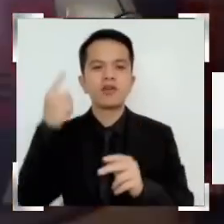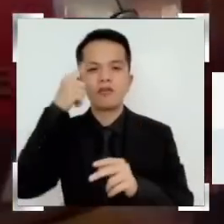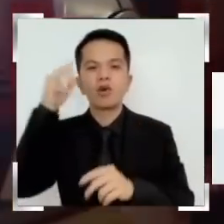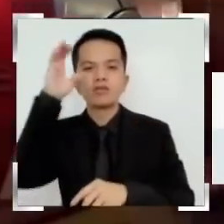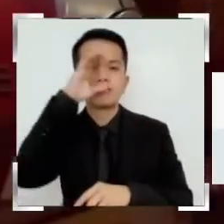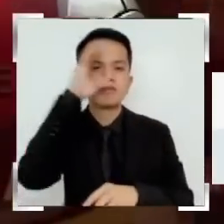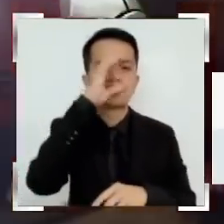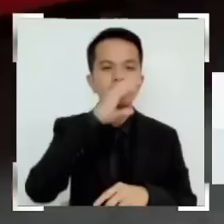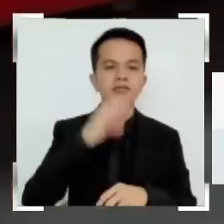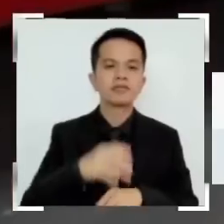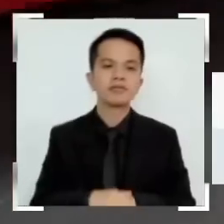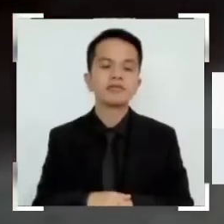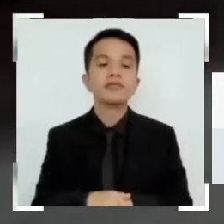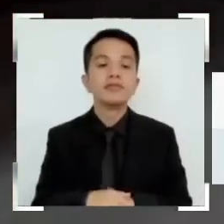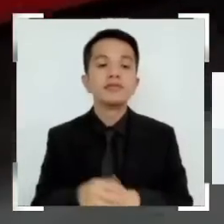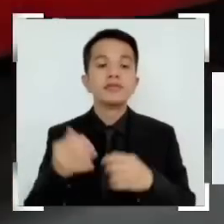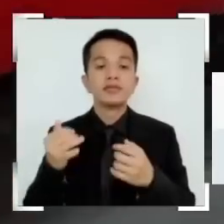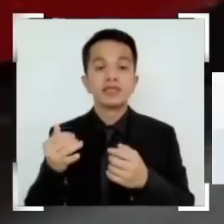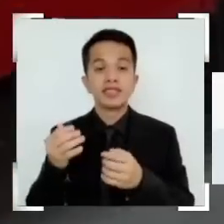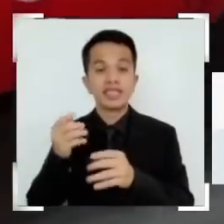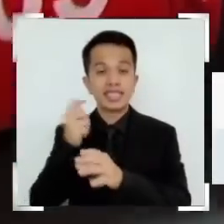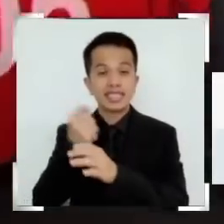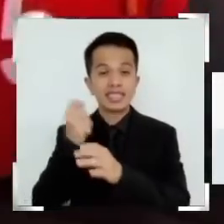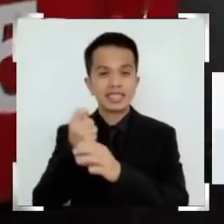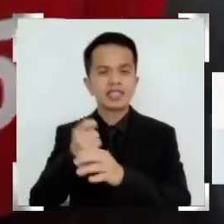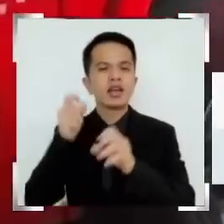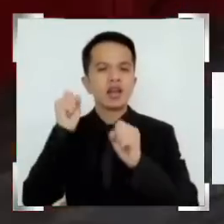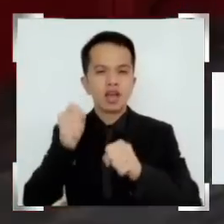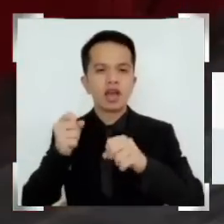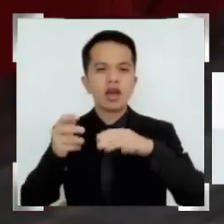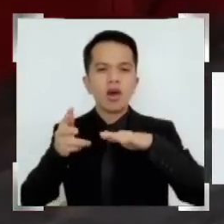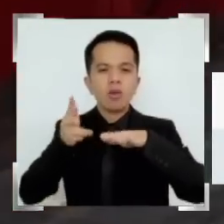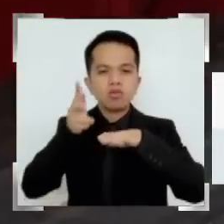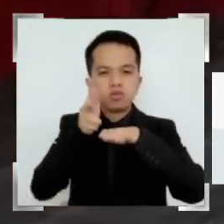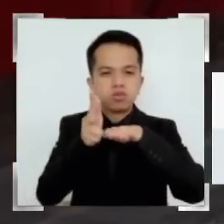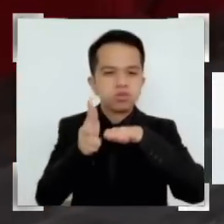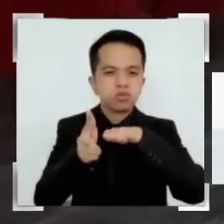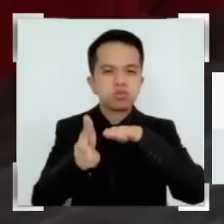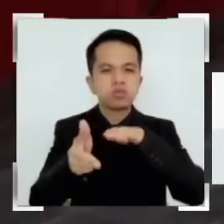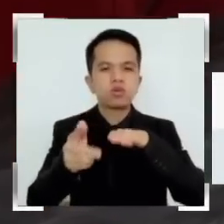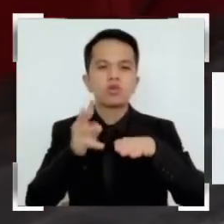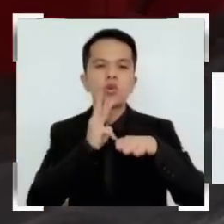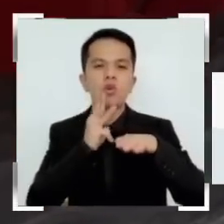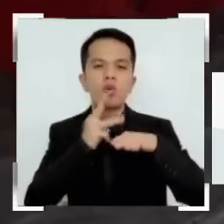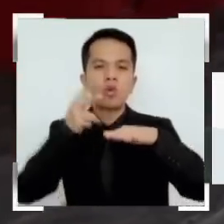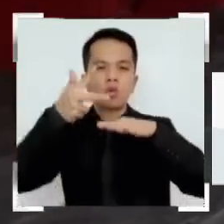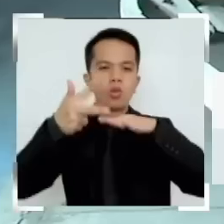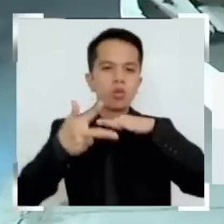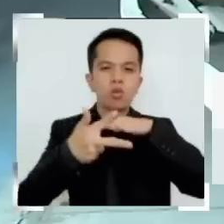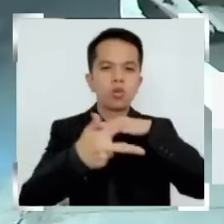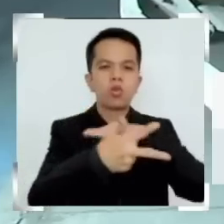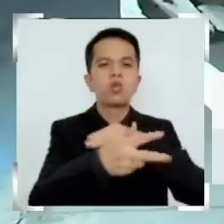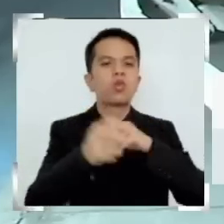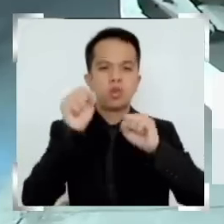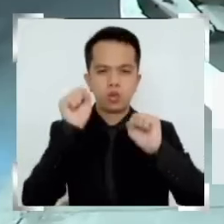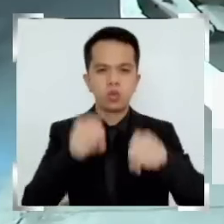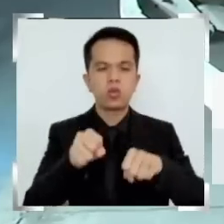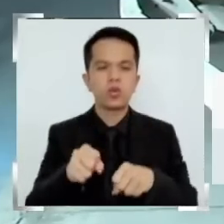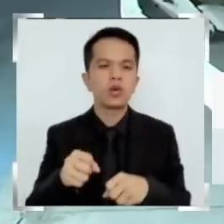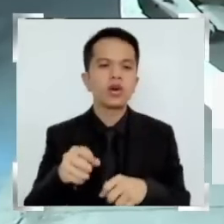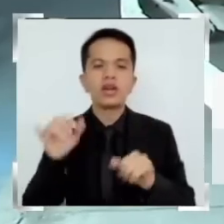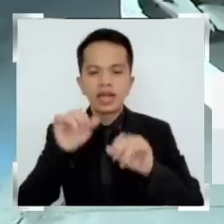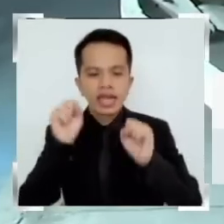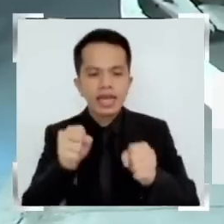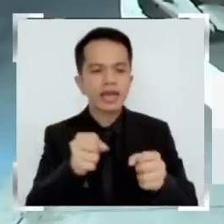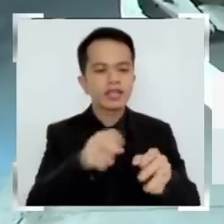disaster response unit truck, kayang lusungin ang pinakamalalim na baha. Kaya rin daw magsakay ng mga ire-rescue. Ang kanilang mga fiber boat